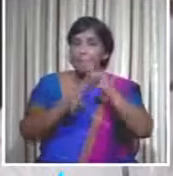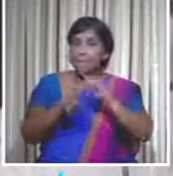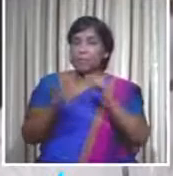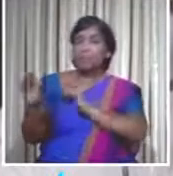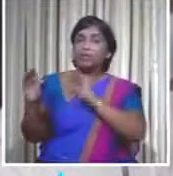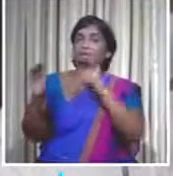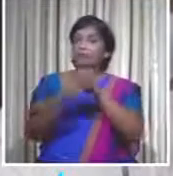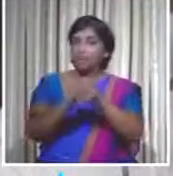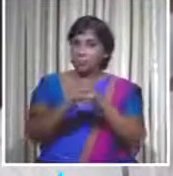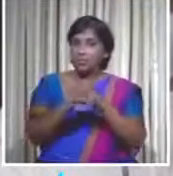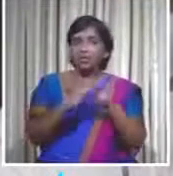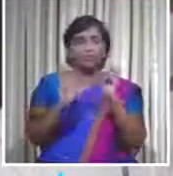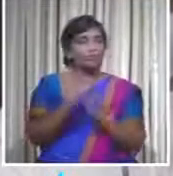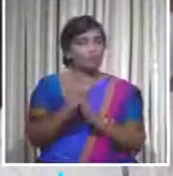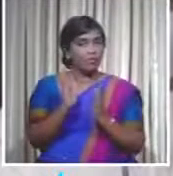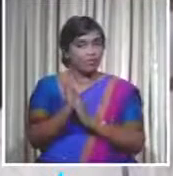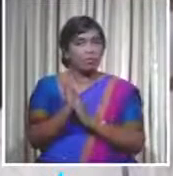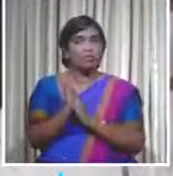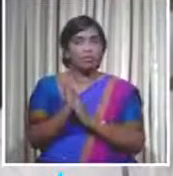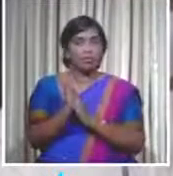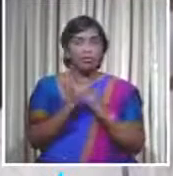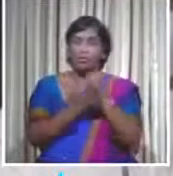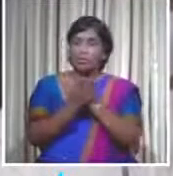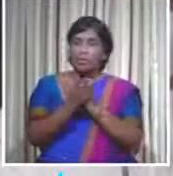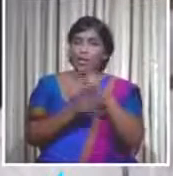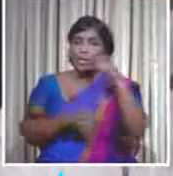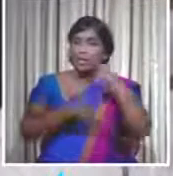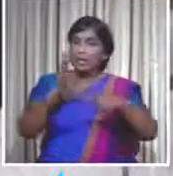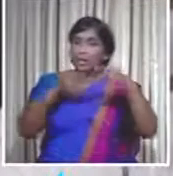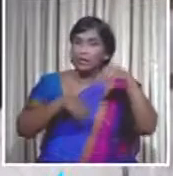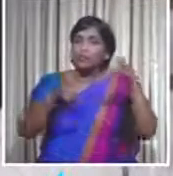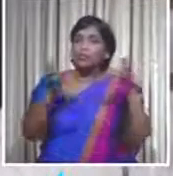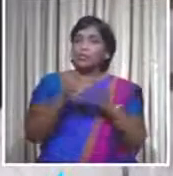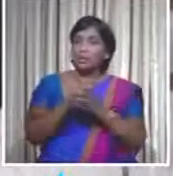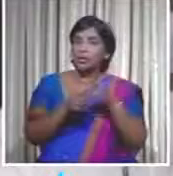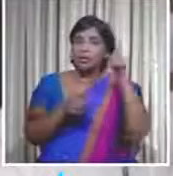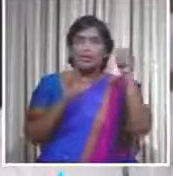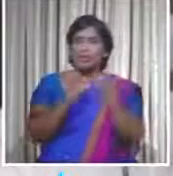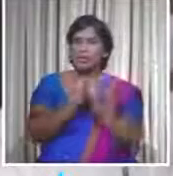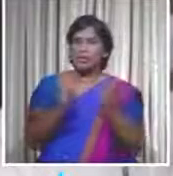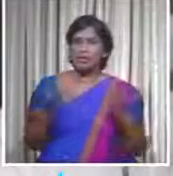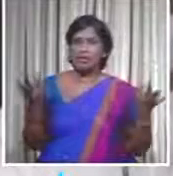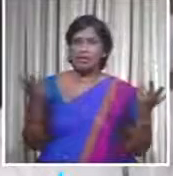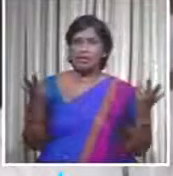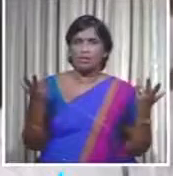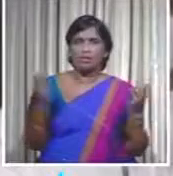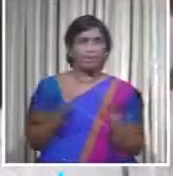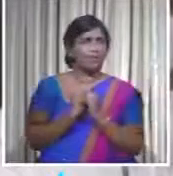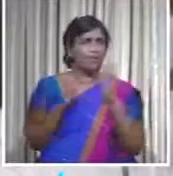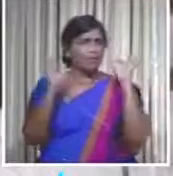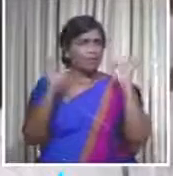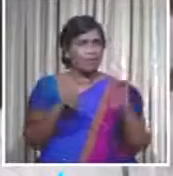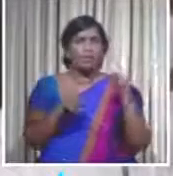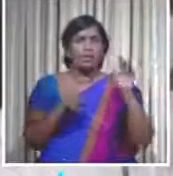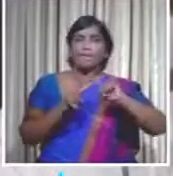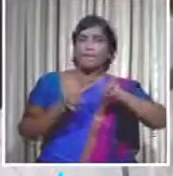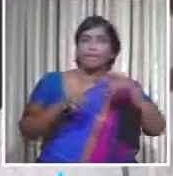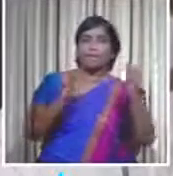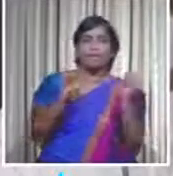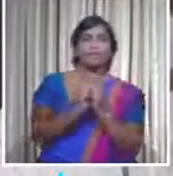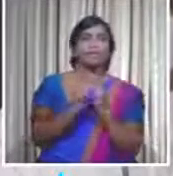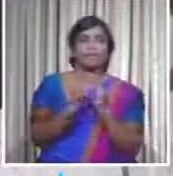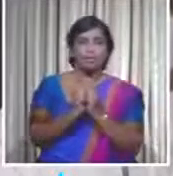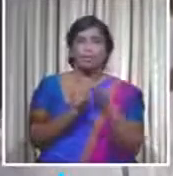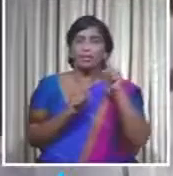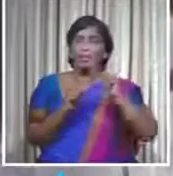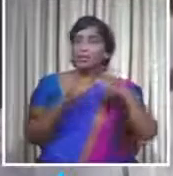නියෝජනය කරන කමිටුවක් හදනවා කියලා සියලුම දේශපාලන පක්ෂවල. ඒකයි තුමා කරන්නේ නැහැ. ඒක කරන්නේ නැතුව එතුමා වෙන දෙයක් කරනවා. ඒ